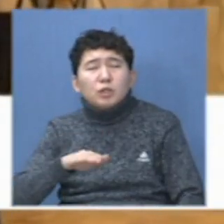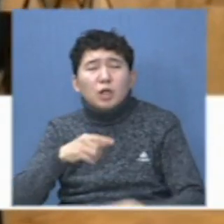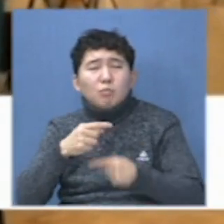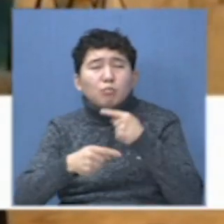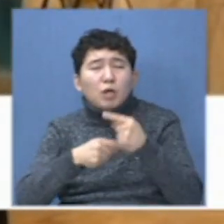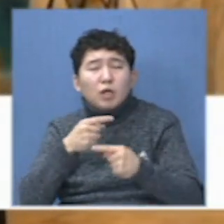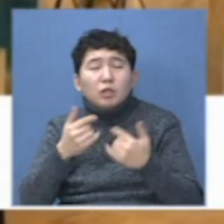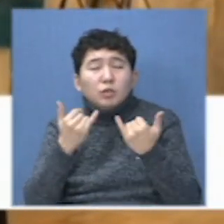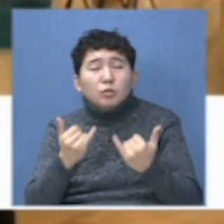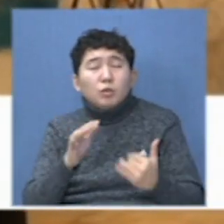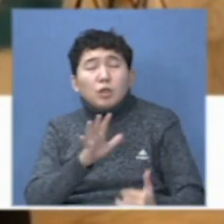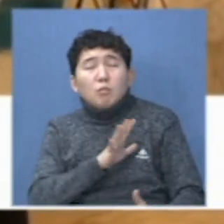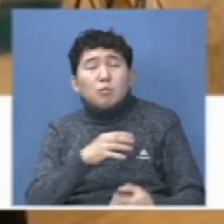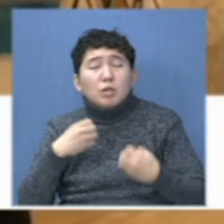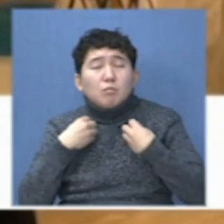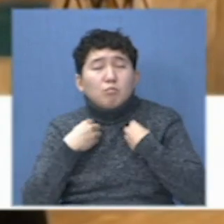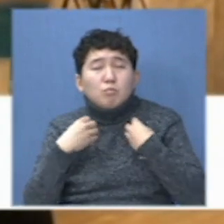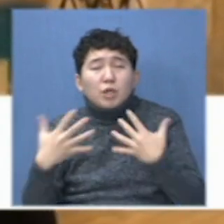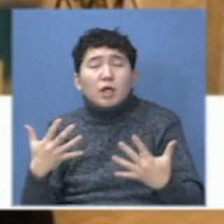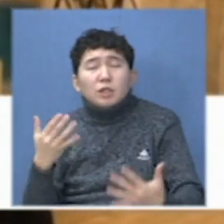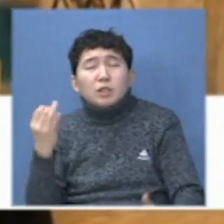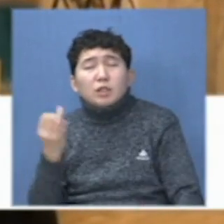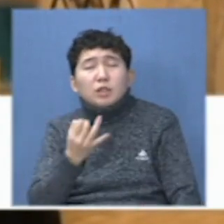праздник очень интересный.